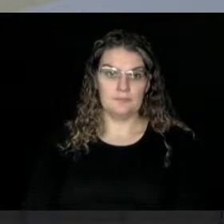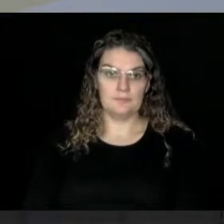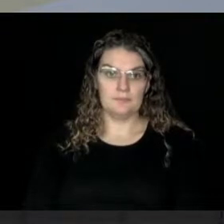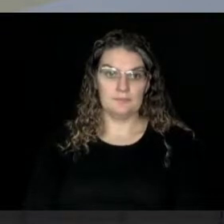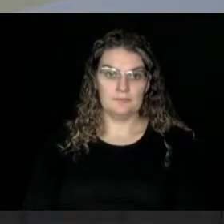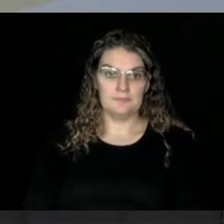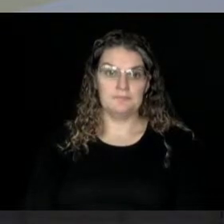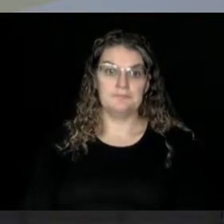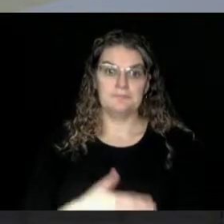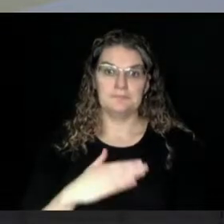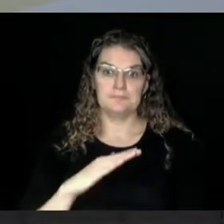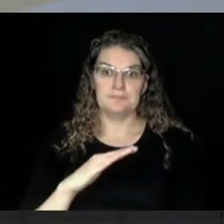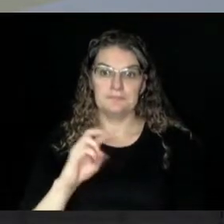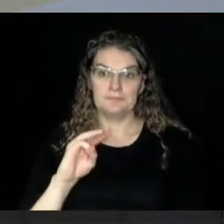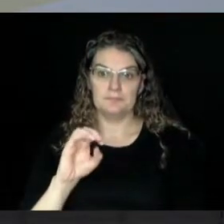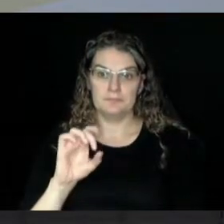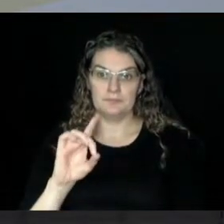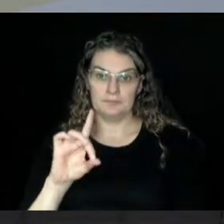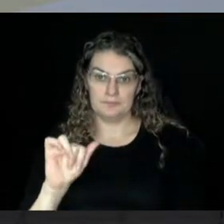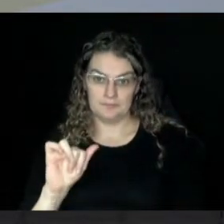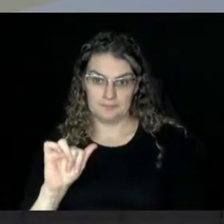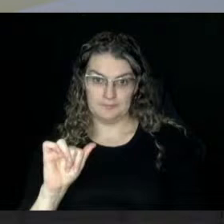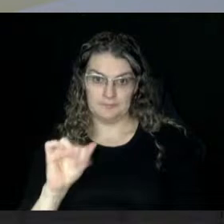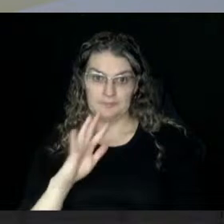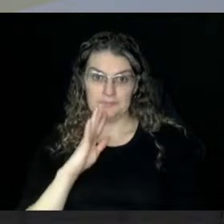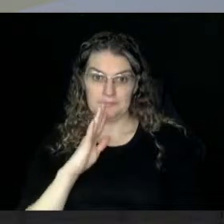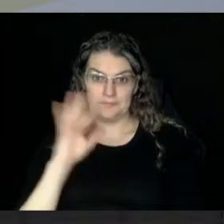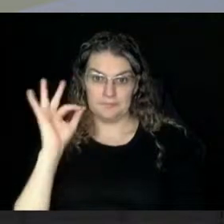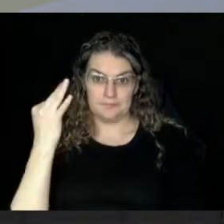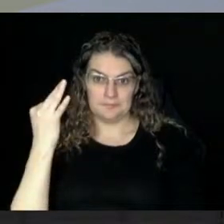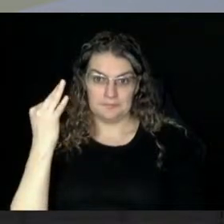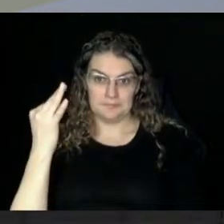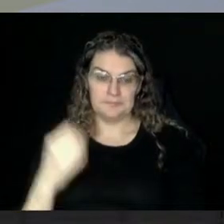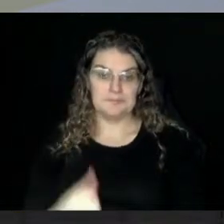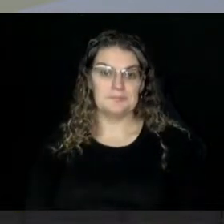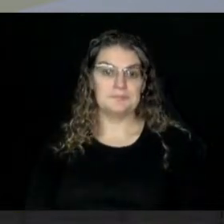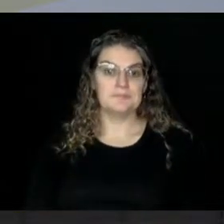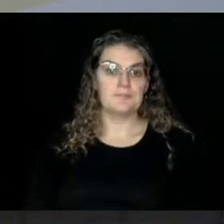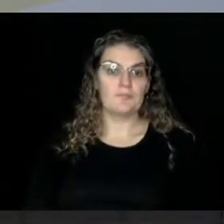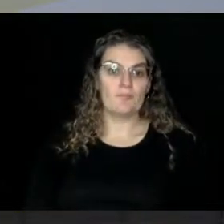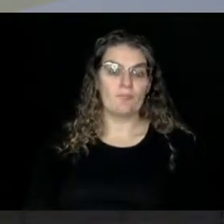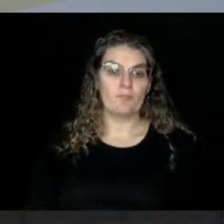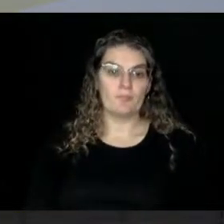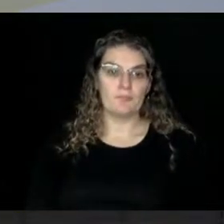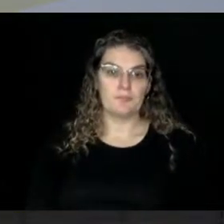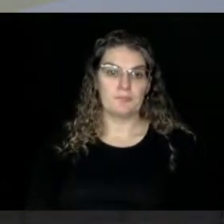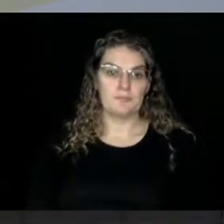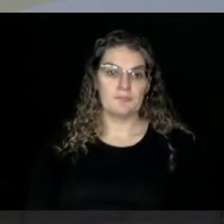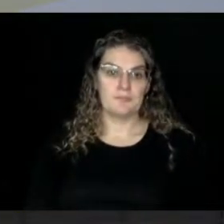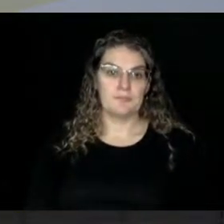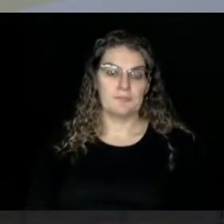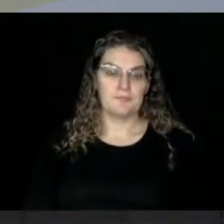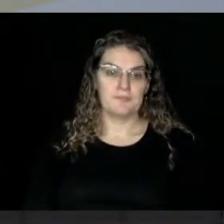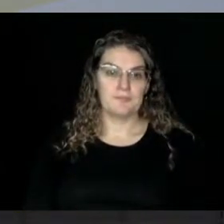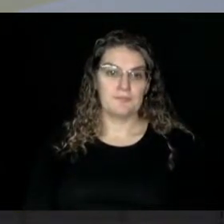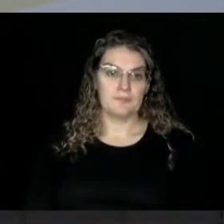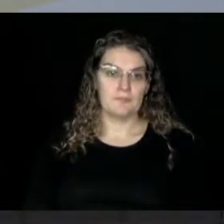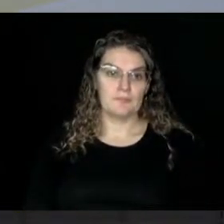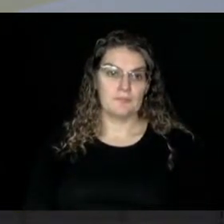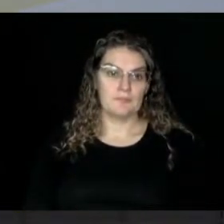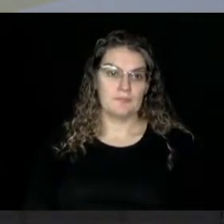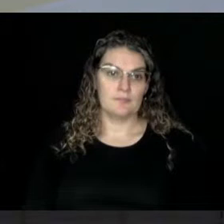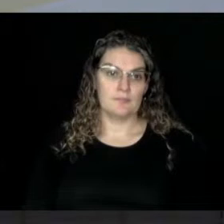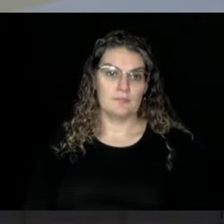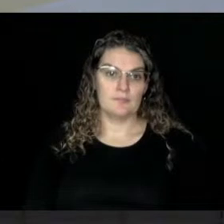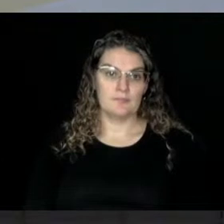Parfait. Et pourquoi faire ça maintenant, Dr. Morrison? C'était quelque chose qu'on ne faisait pas jusqu'à maintenant